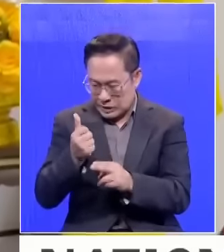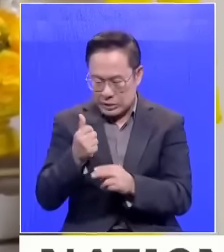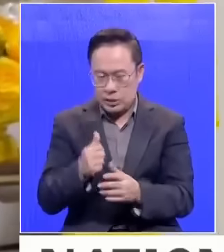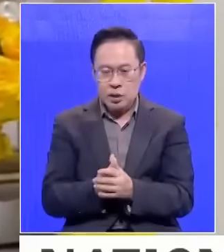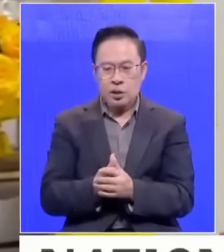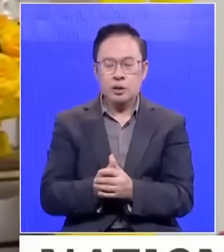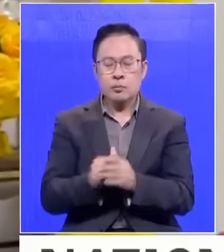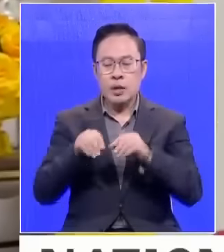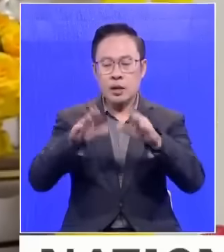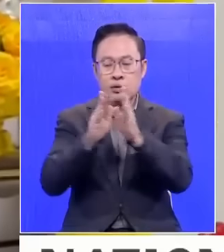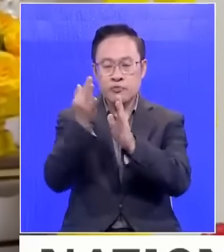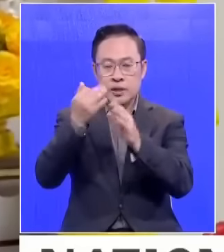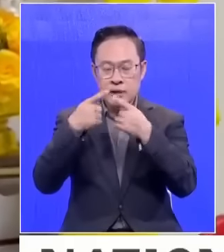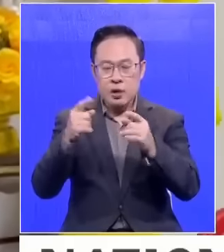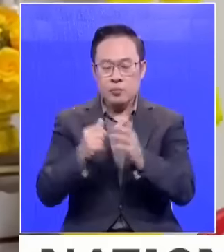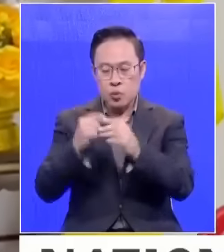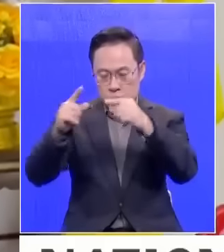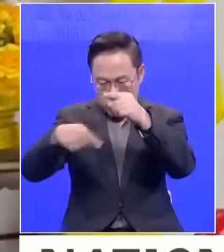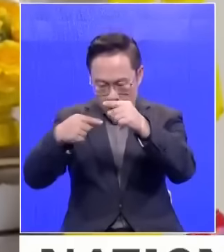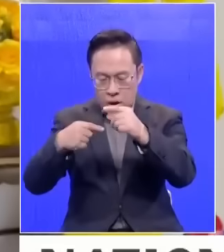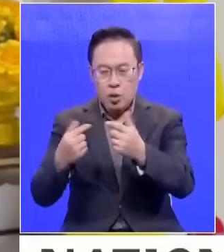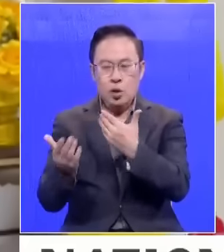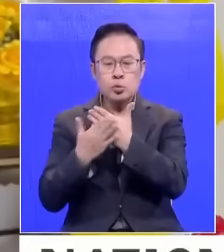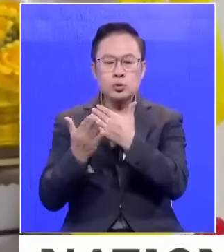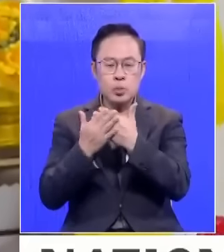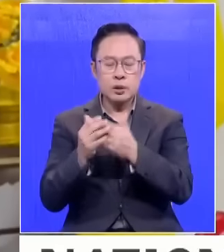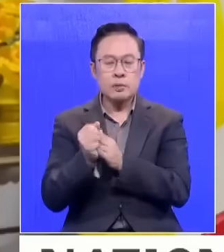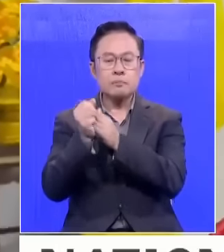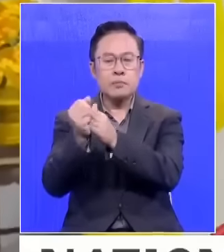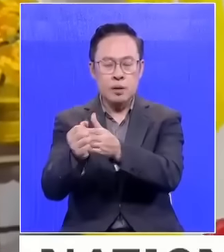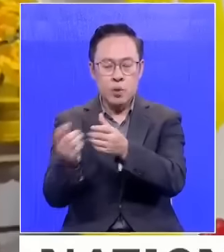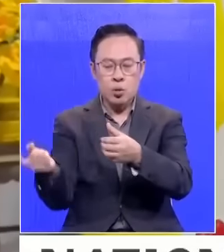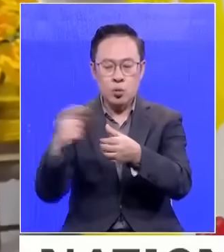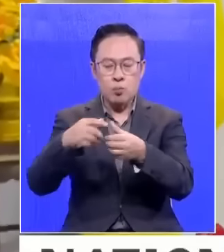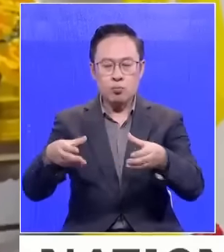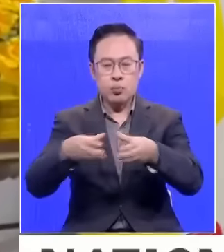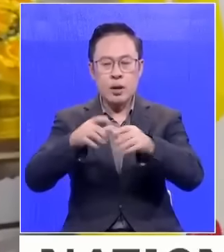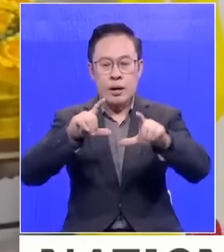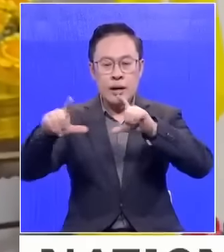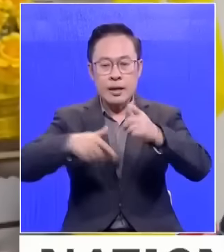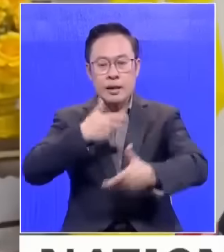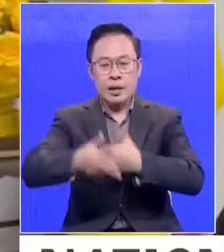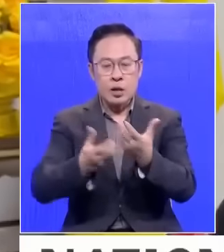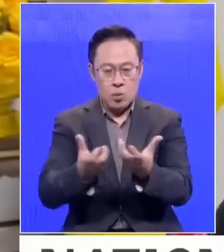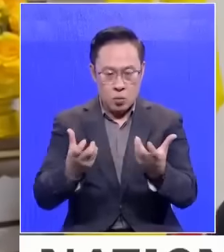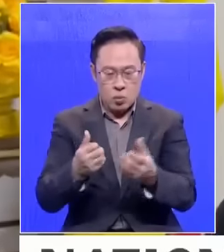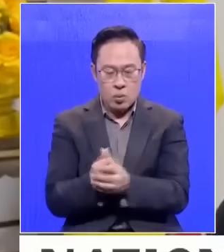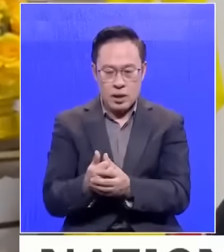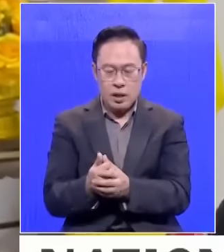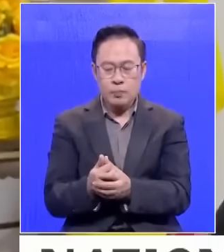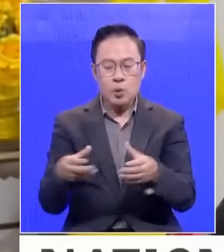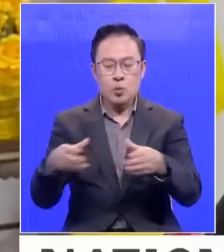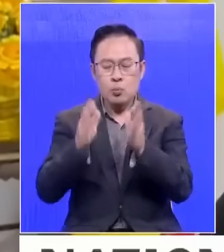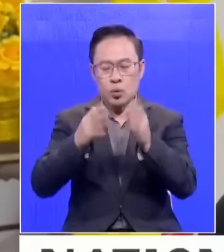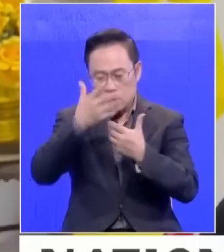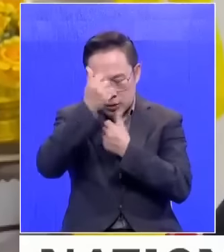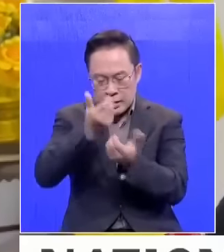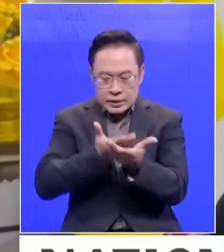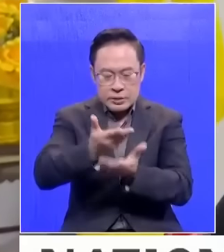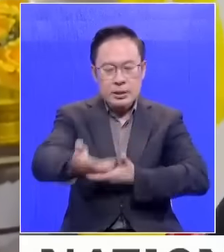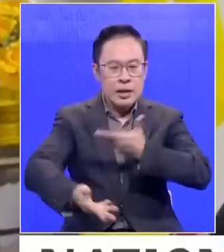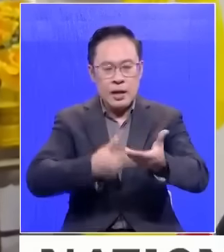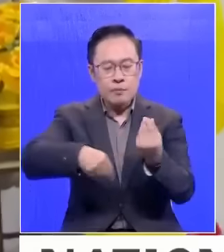ากลุ่ม Open Chat กลุ่มใหญ่แล้วก็เพื่อคุยกับเหมือนลูกค้าอีกคนนึงที่สนใจจริงๆอะไรเงี้ยก็คุย